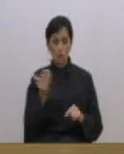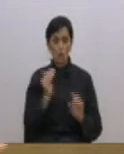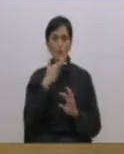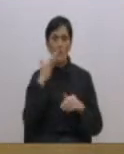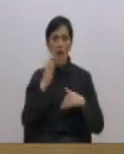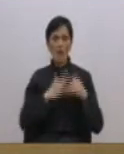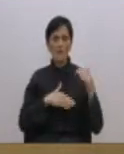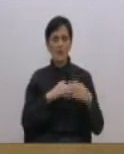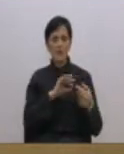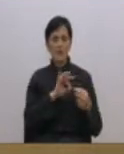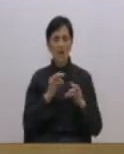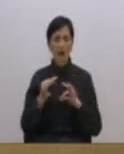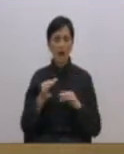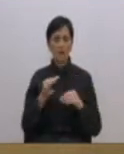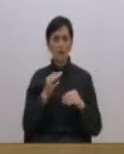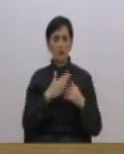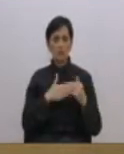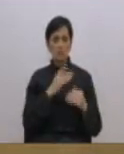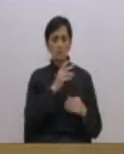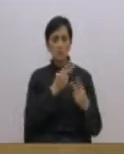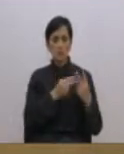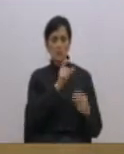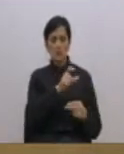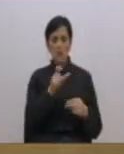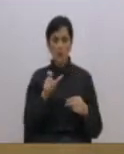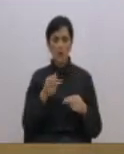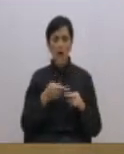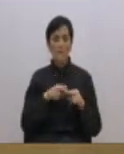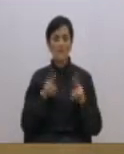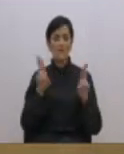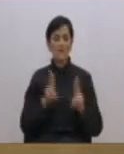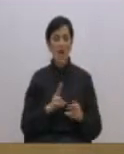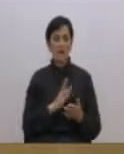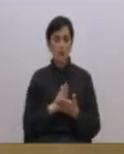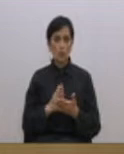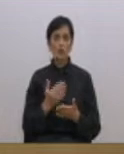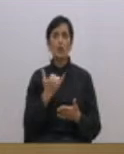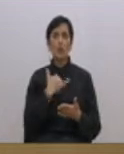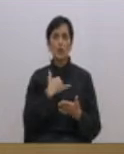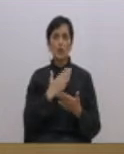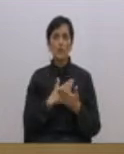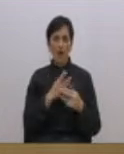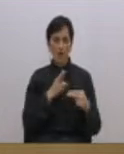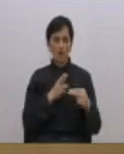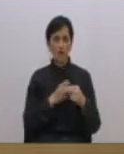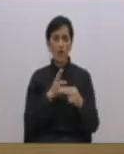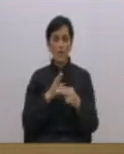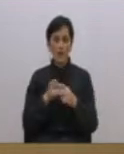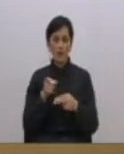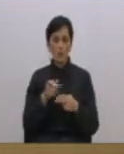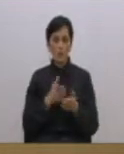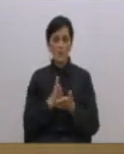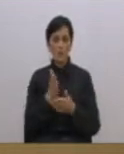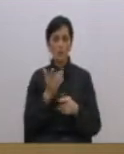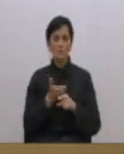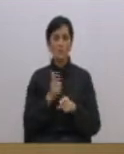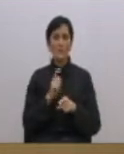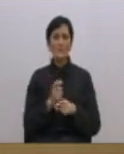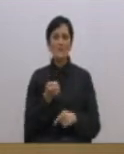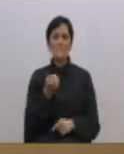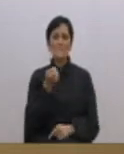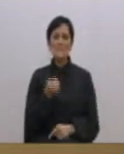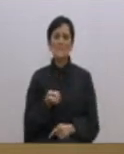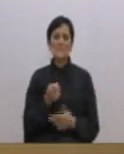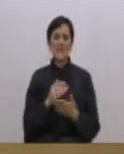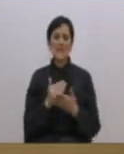peuri categorie bulistis da practiculat cola stis am standardis arseboba guacus carcoli șeperheba am martule bitrasat cu edzalien cire